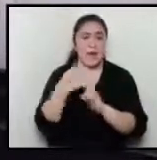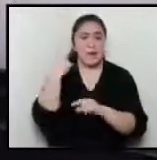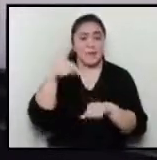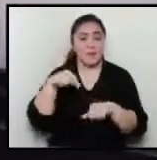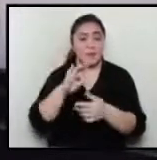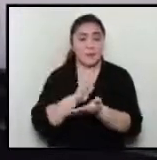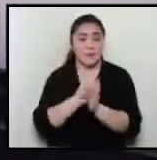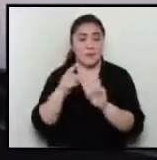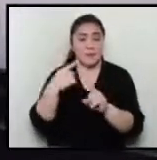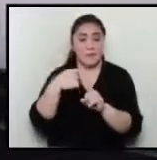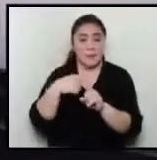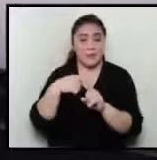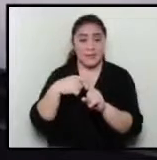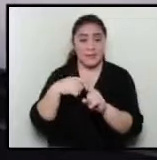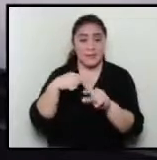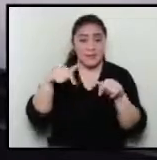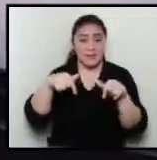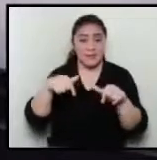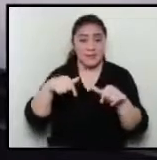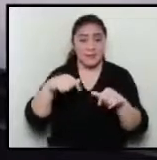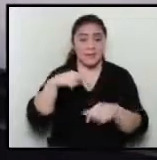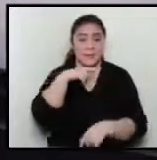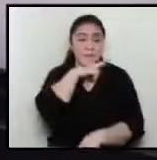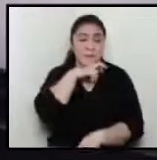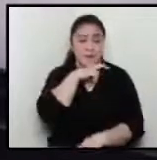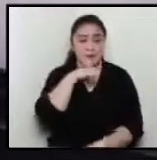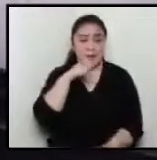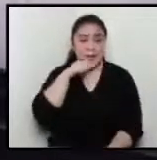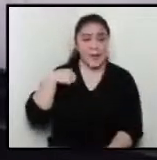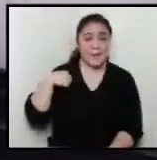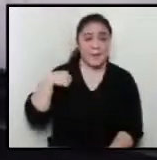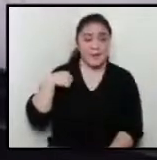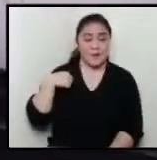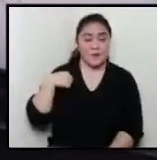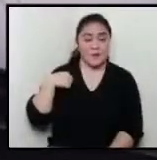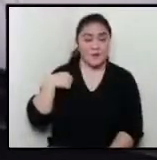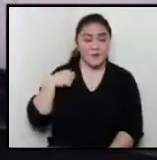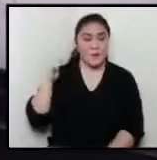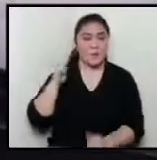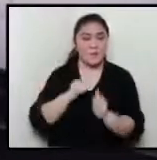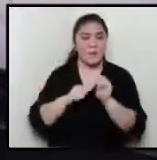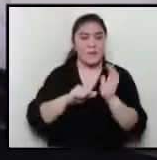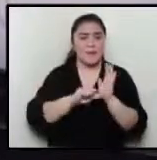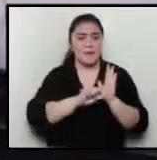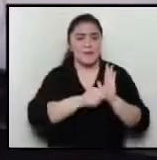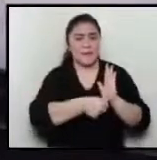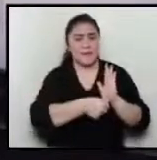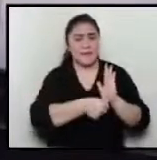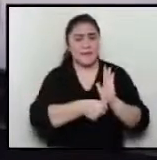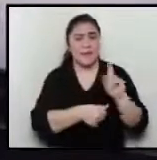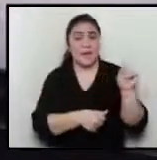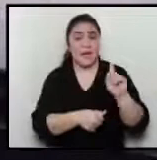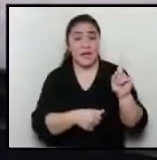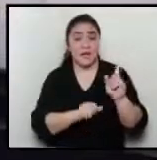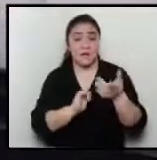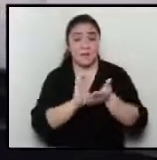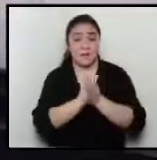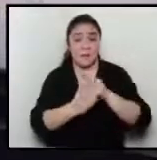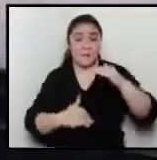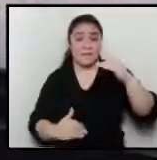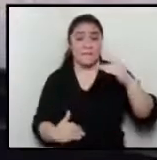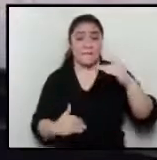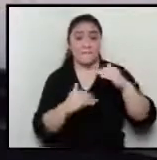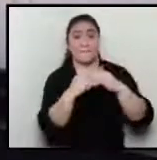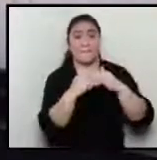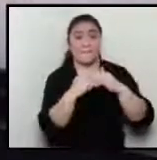virus recently kahapon? Indikasyon ba ito na naabot na ang peak nito pong Omicron